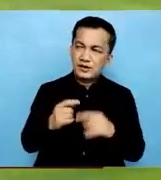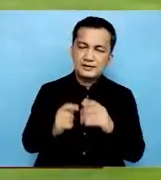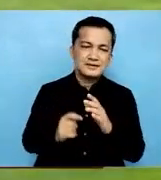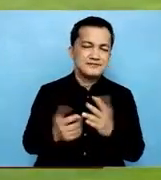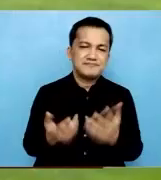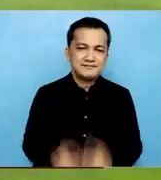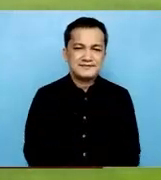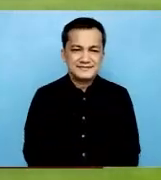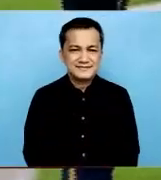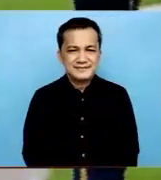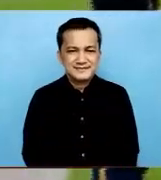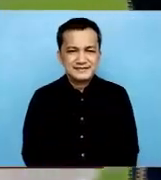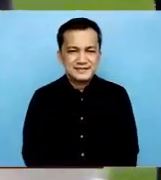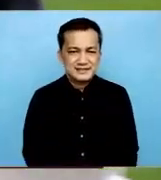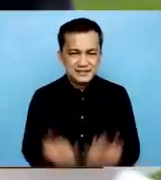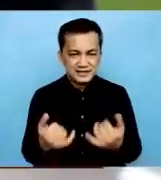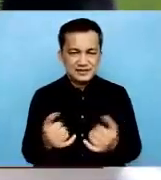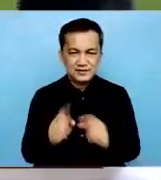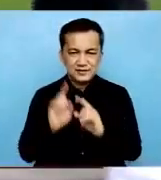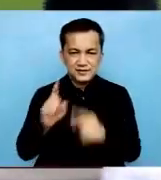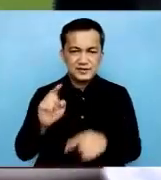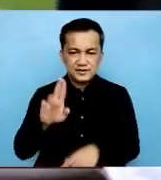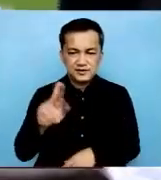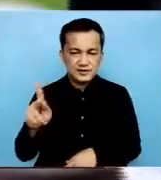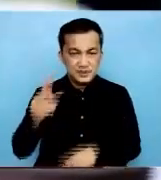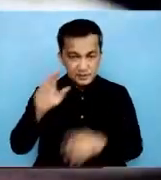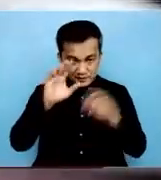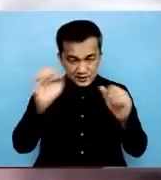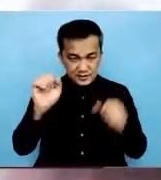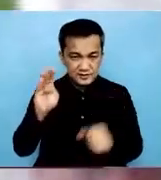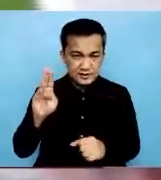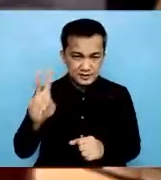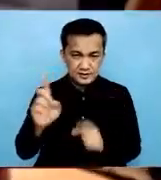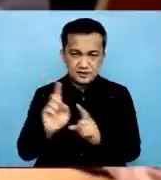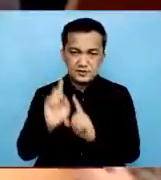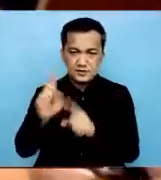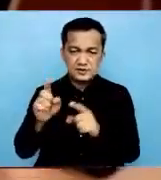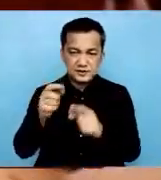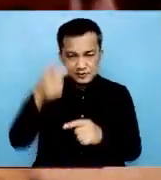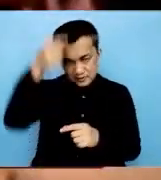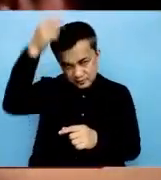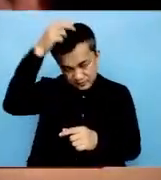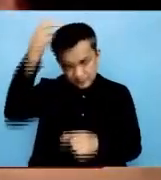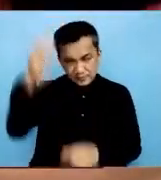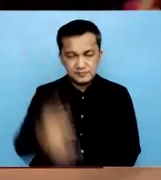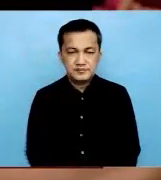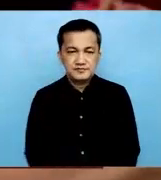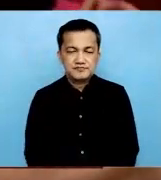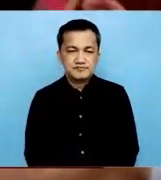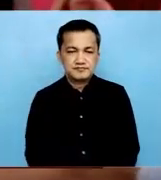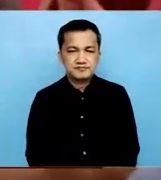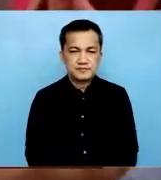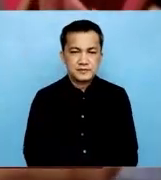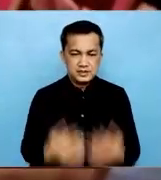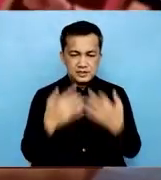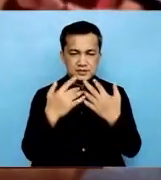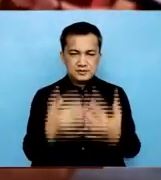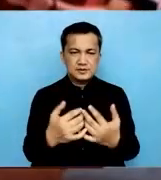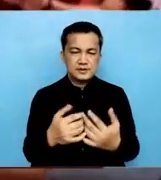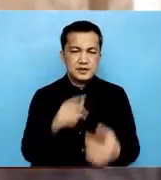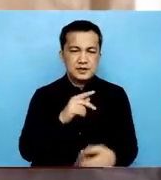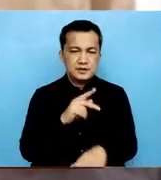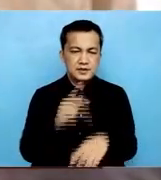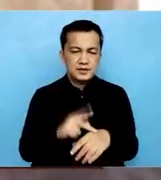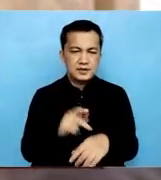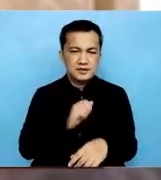ngayon, nasa UK na rin si Pangulong Bongbong Marcos para dumalo sa koronasyon. Sa press briefing ni Philippine Ambassador to the UK na